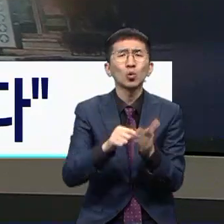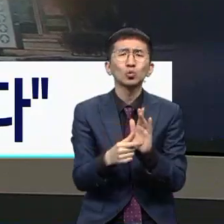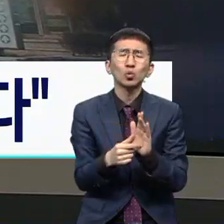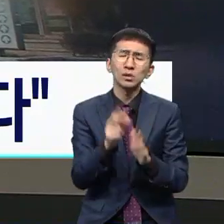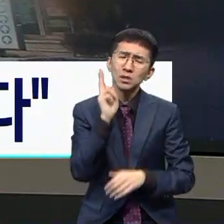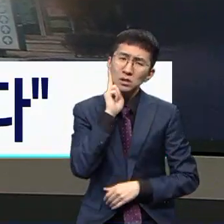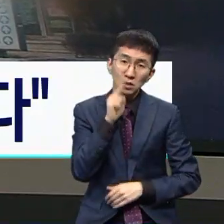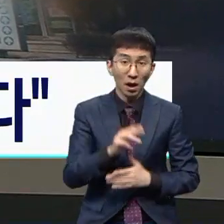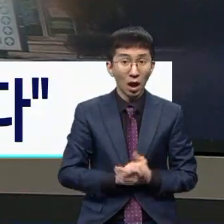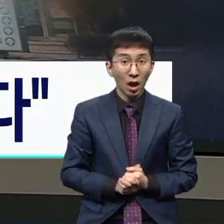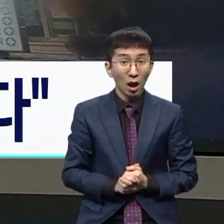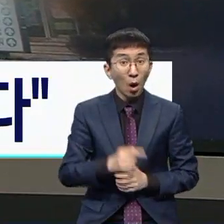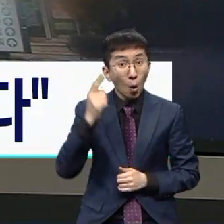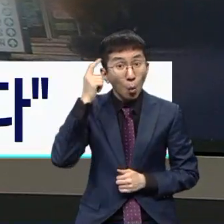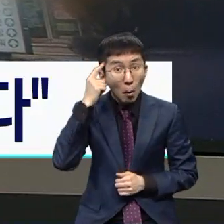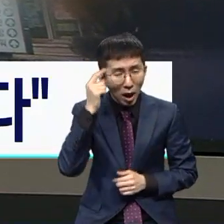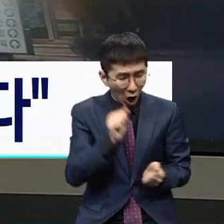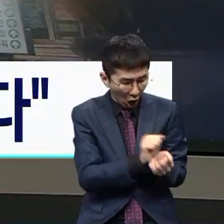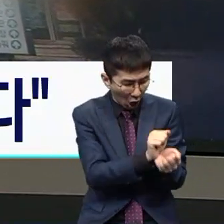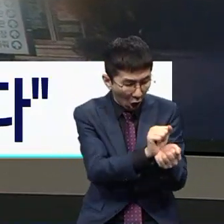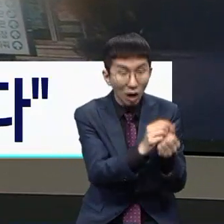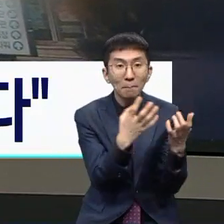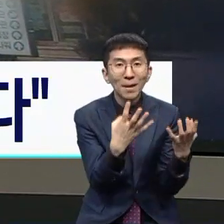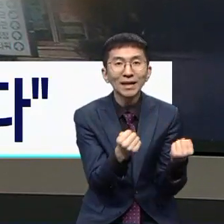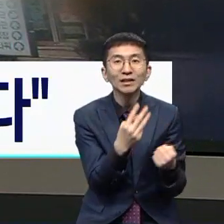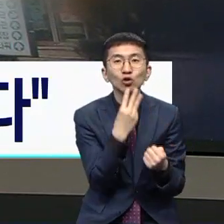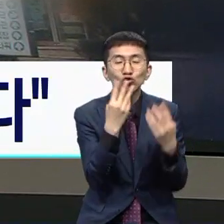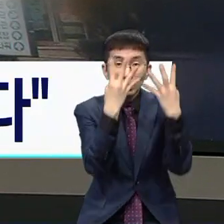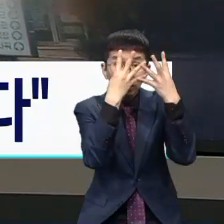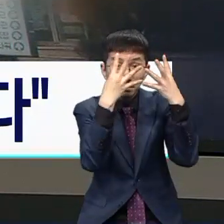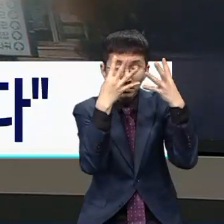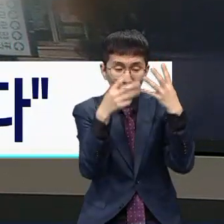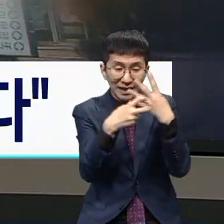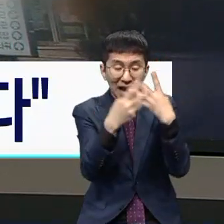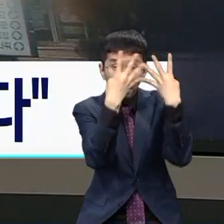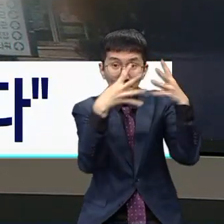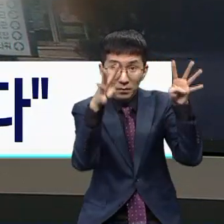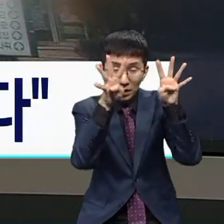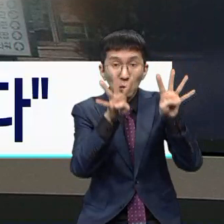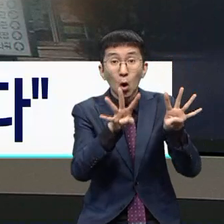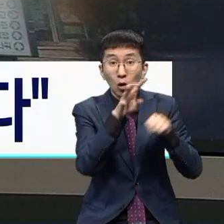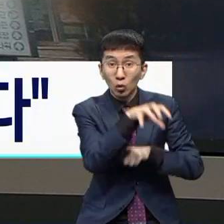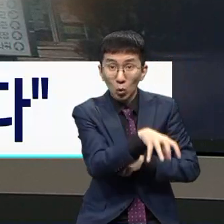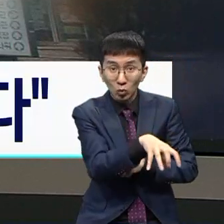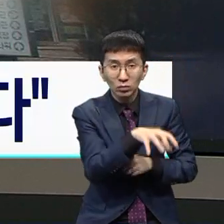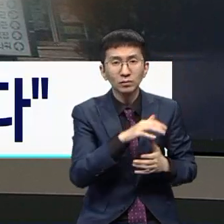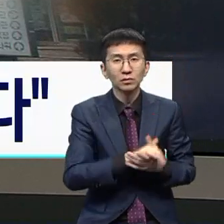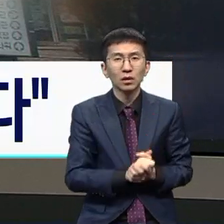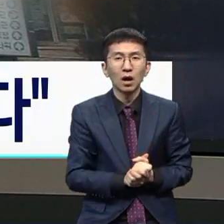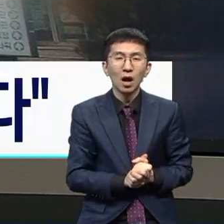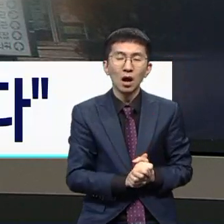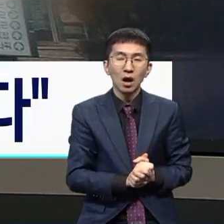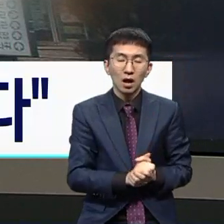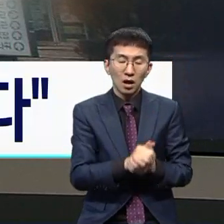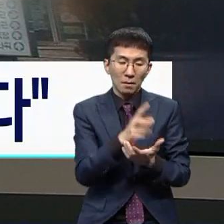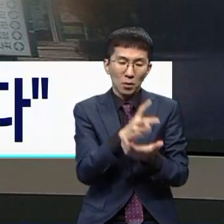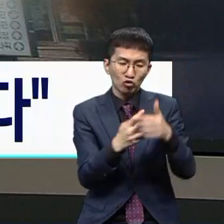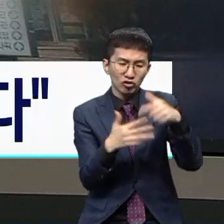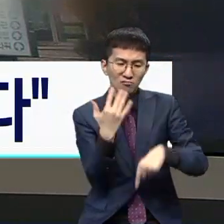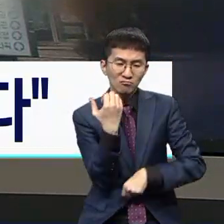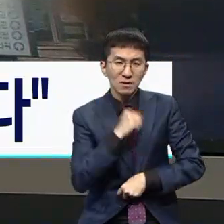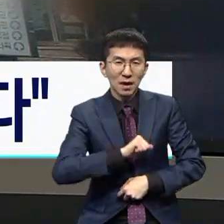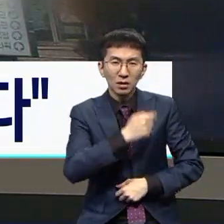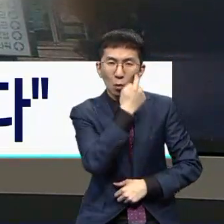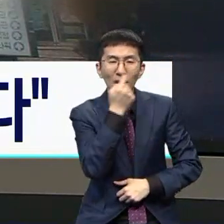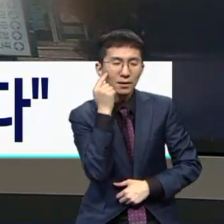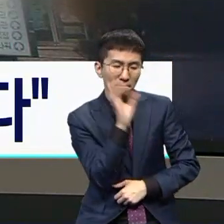나빠졌는데 최근에 집단 감염이 발생한 서울의 한 대학병원에선 많은 사람들이 방역수칙을 위반했던 게 확인됐습니다.